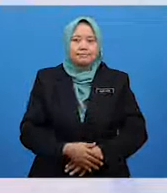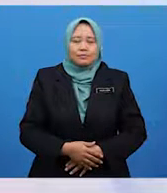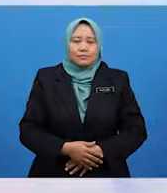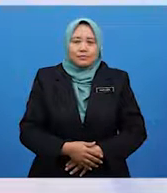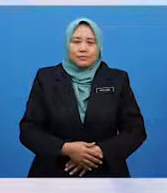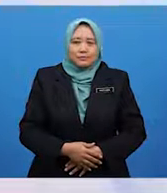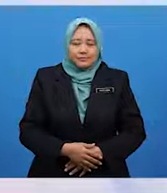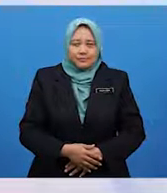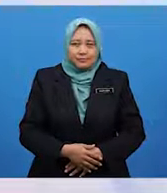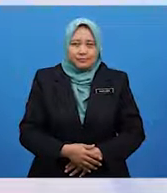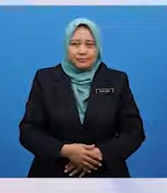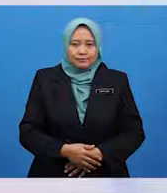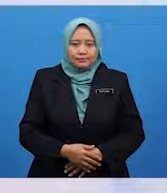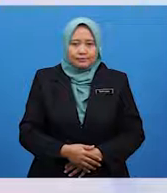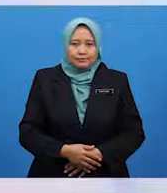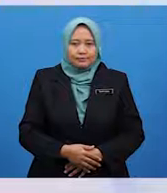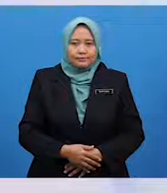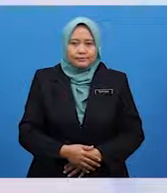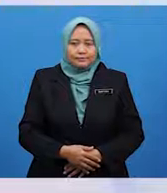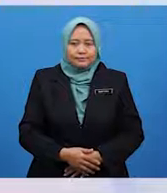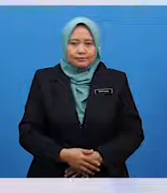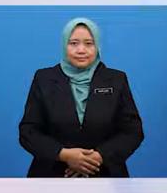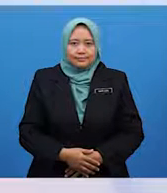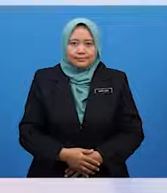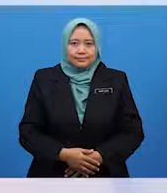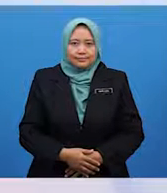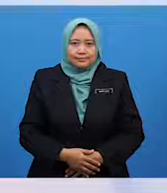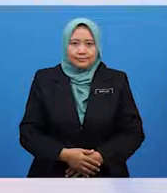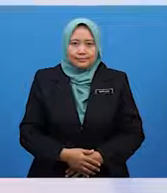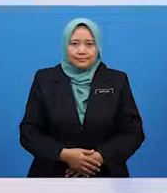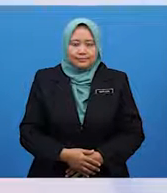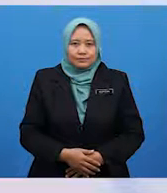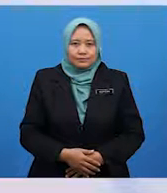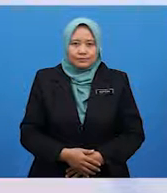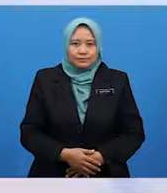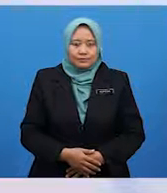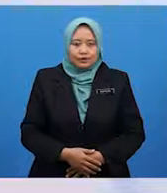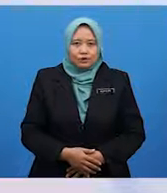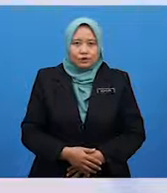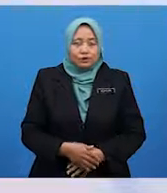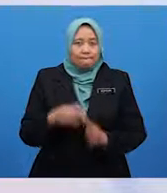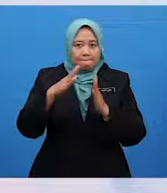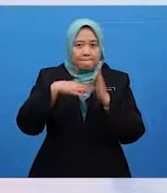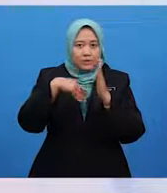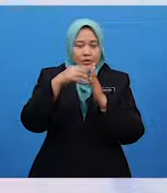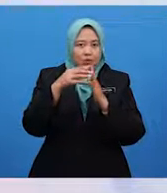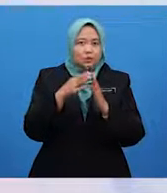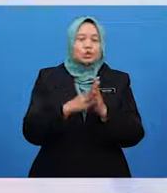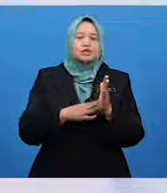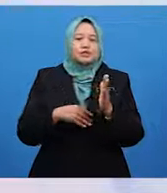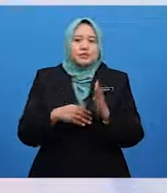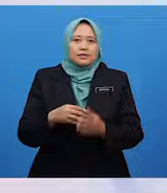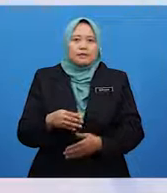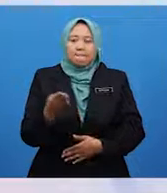bagi penyediaan kajian supaya berjalan lancar, Cikgu Arif. Betul, Cikgu Don. Antaranya termasuklah seperti berus, cat,